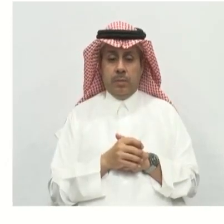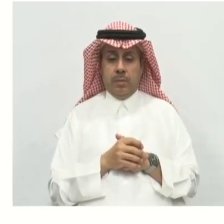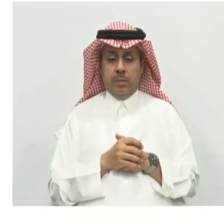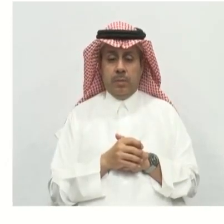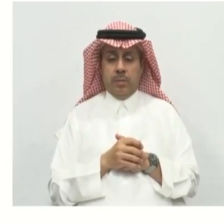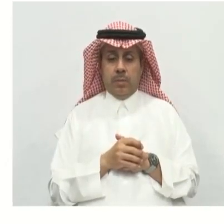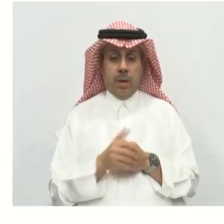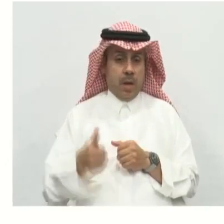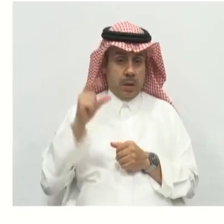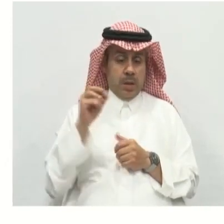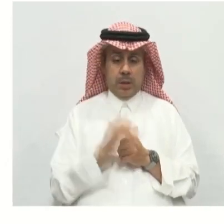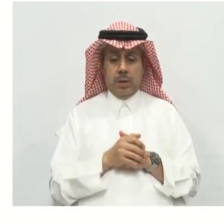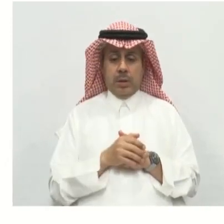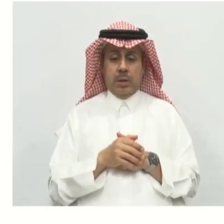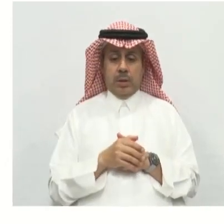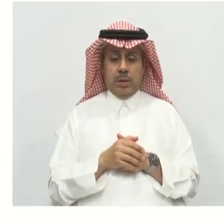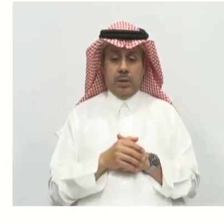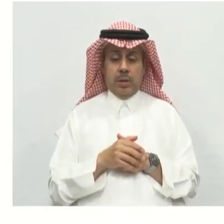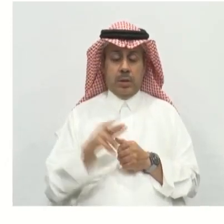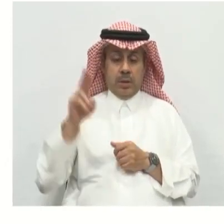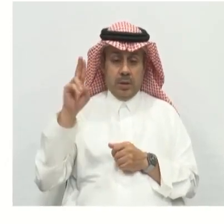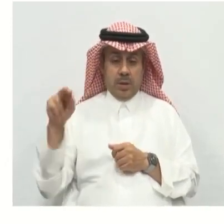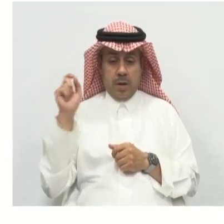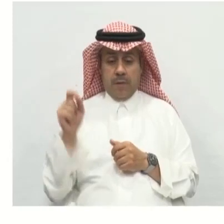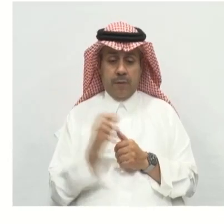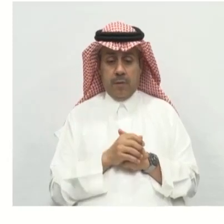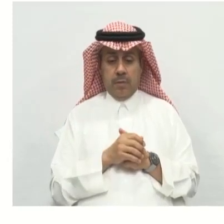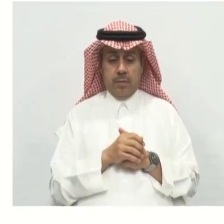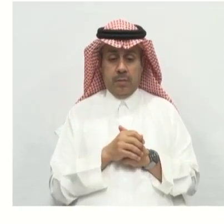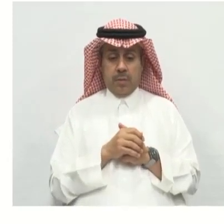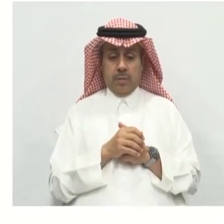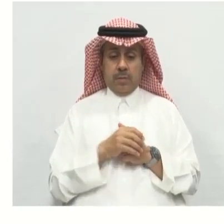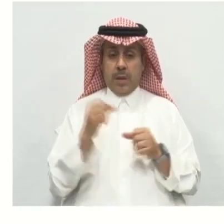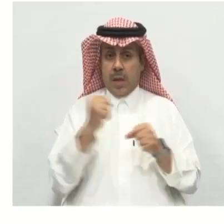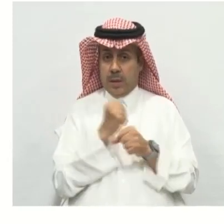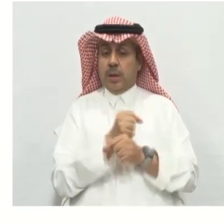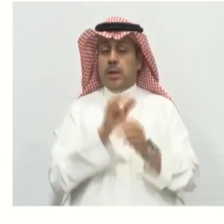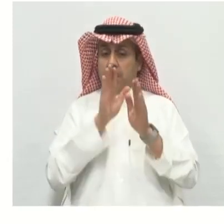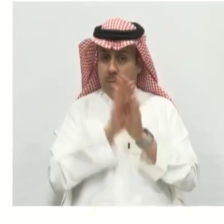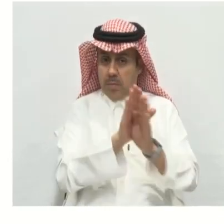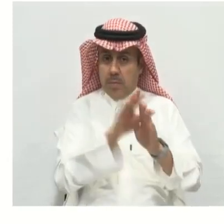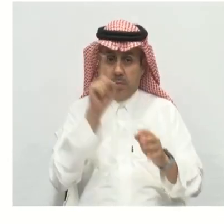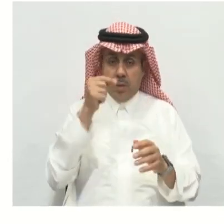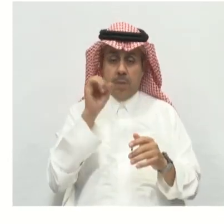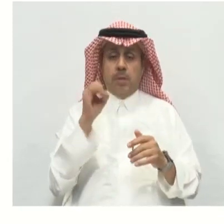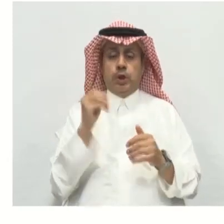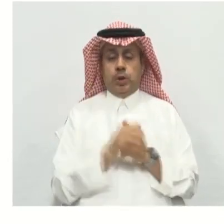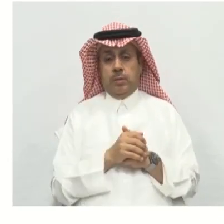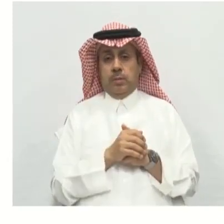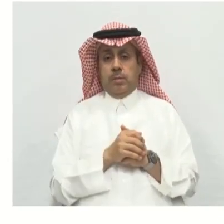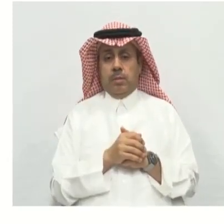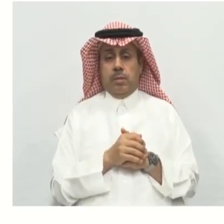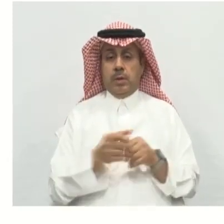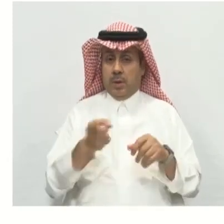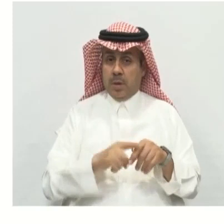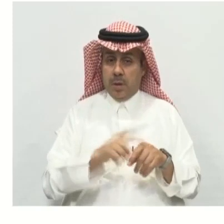اداه التي اف اي دي اف فيكتوز توفر مكتبه سكير اداه تدعم هذا النوع من البرمجه الاتجاهيه لتكرار مصطلح تكرار المستند